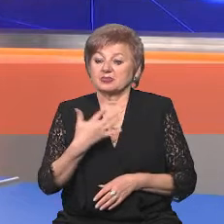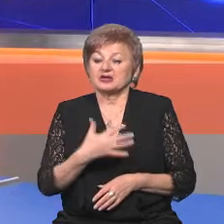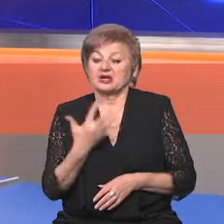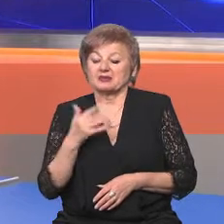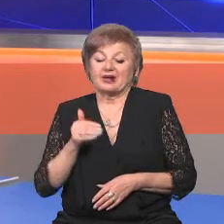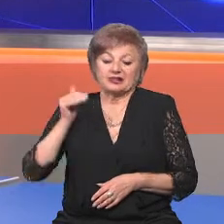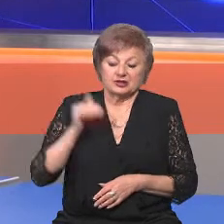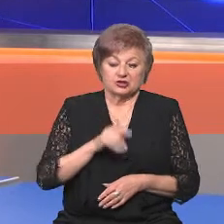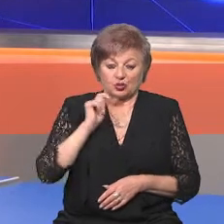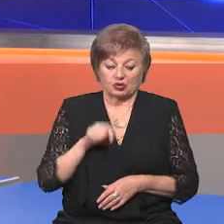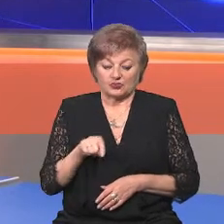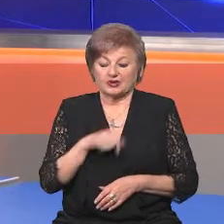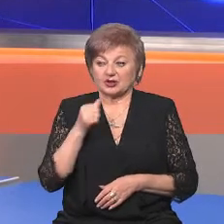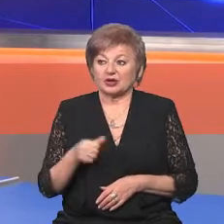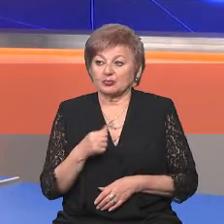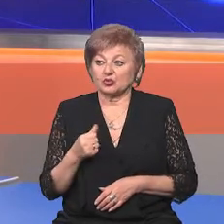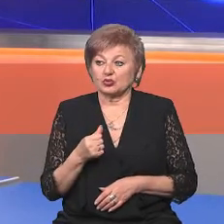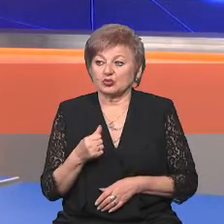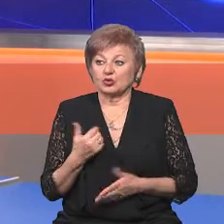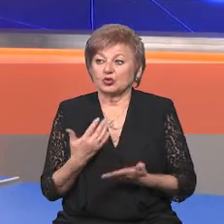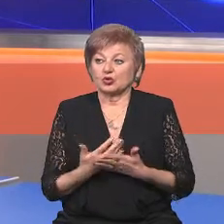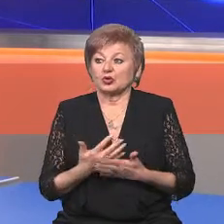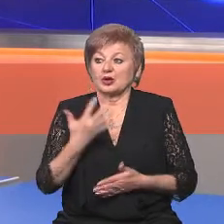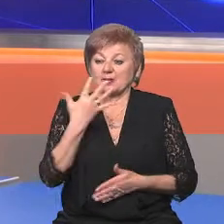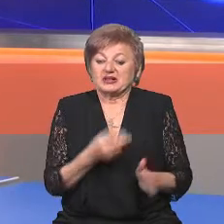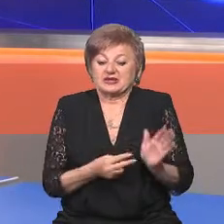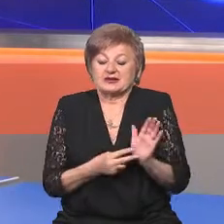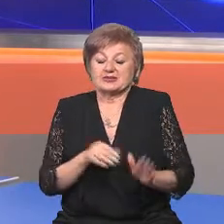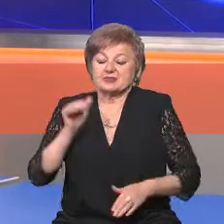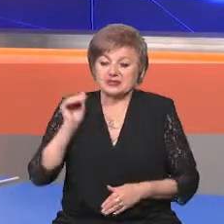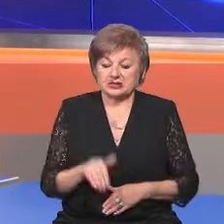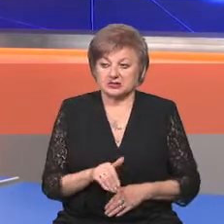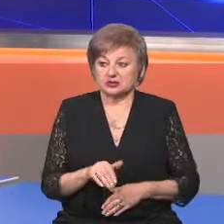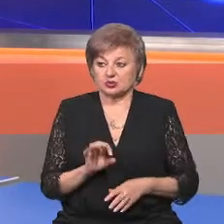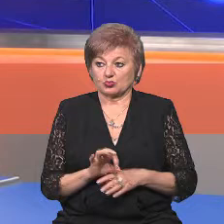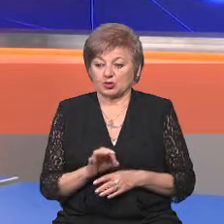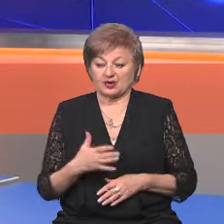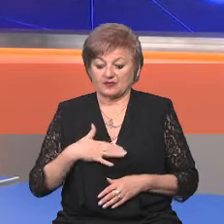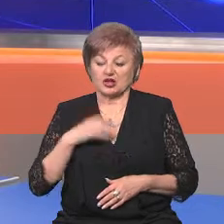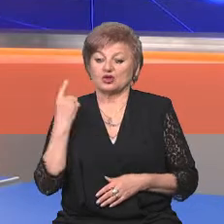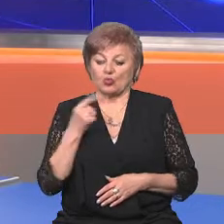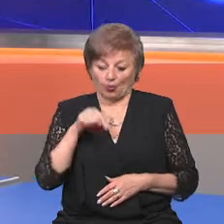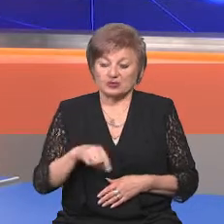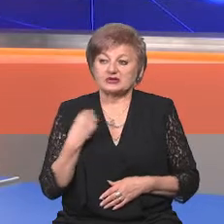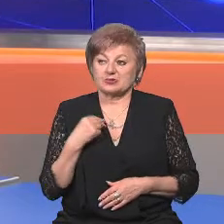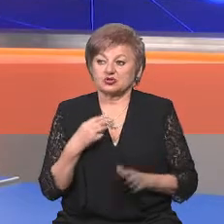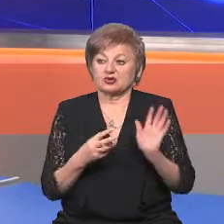в Україні, в цьому році за 8 місяців вже понад 57 тисяч. І в нашій області в цьому році вже 849